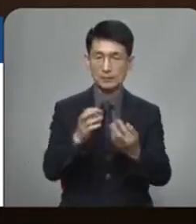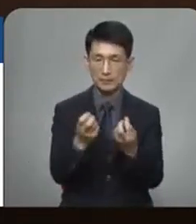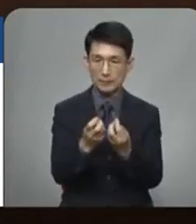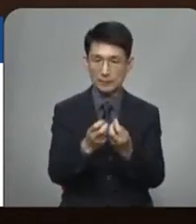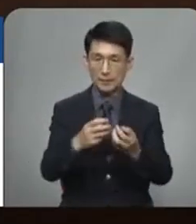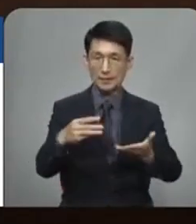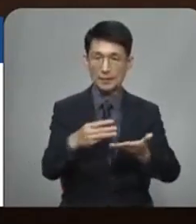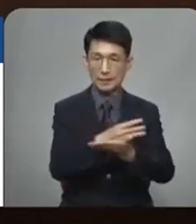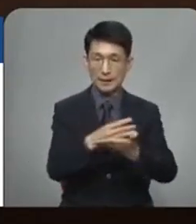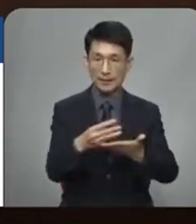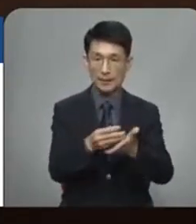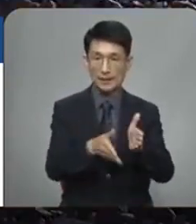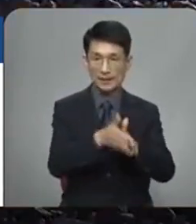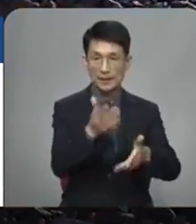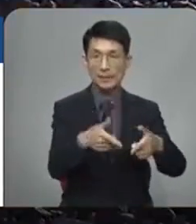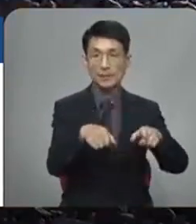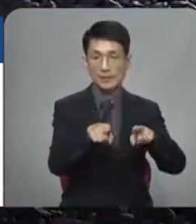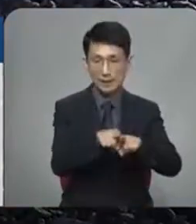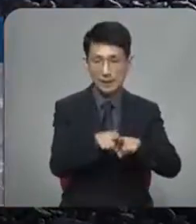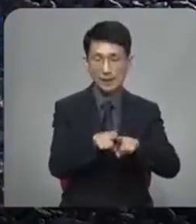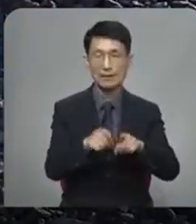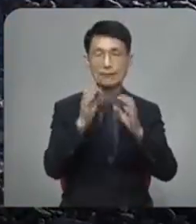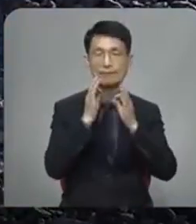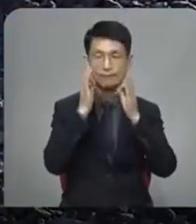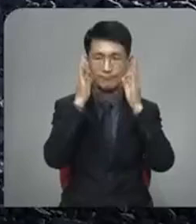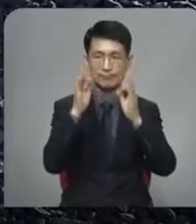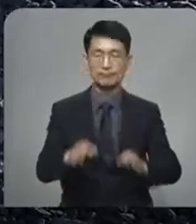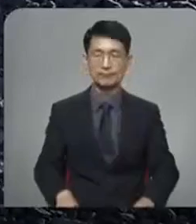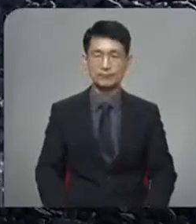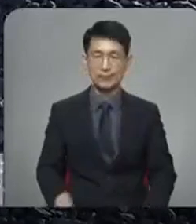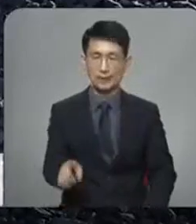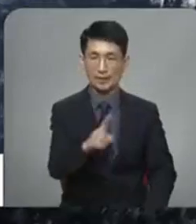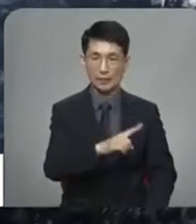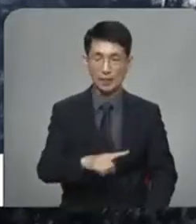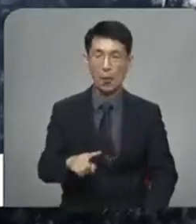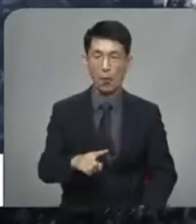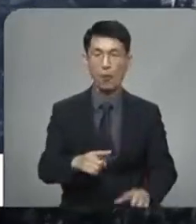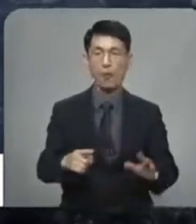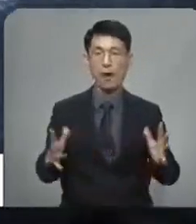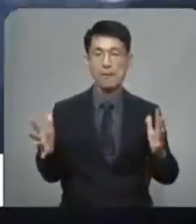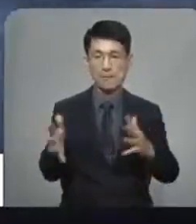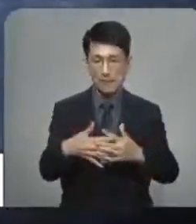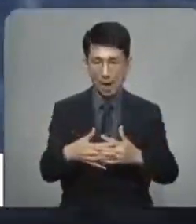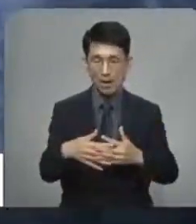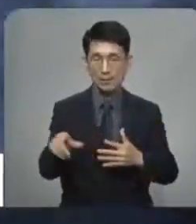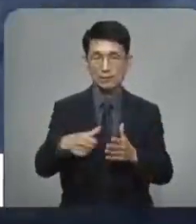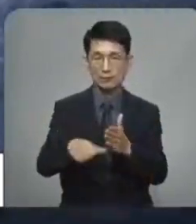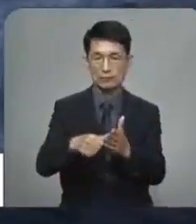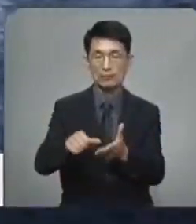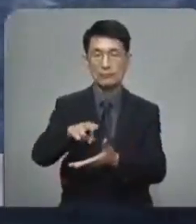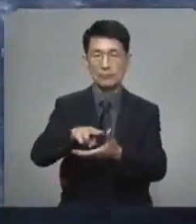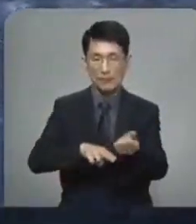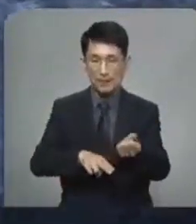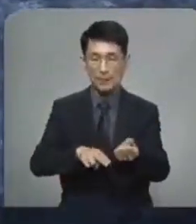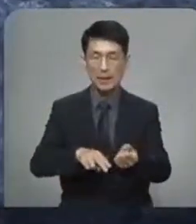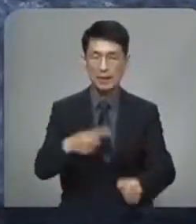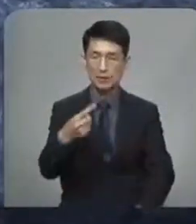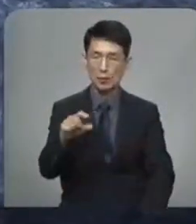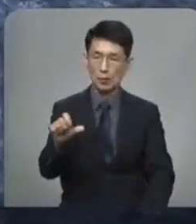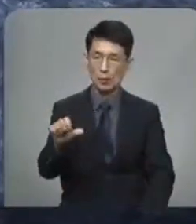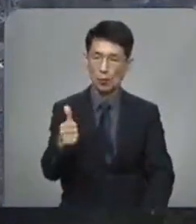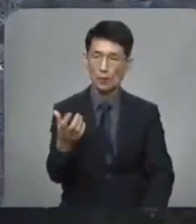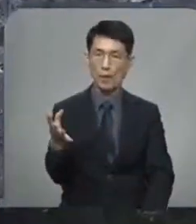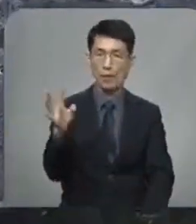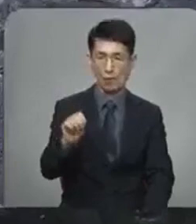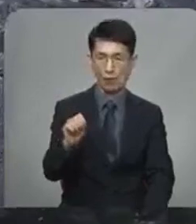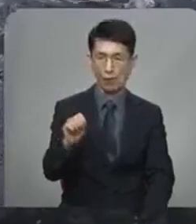함께 머리를 맞대고 마련하겠습니다. 강원도는 이번 협약으로 원료 판매 등을 통한 경제적 직접 이익 1,500억 원을